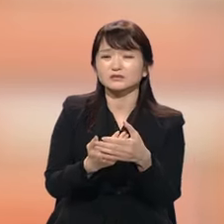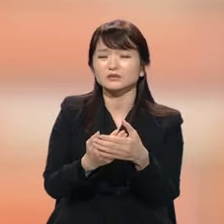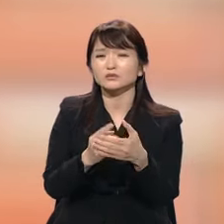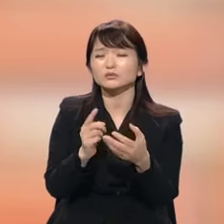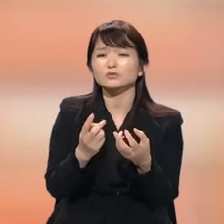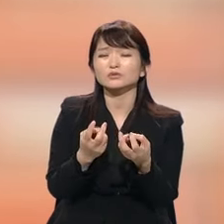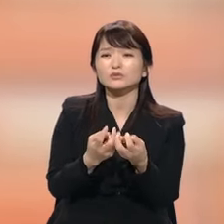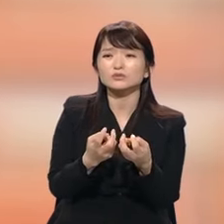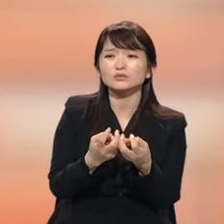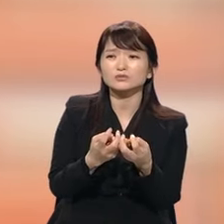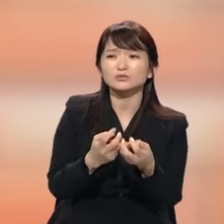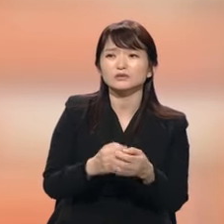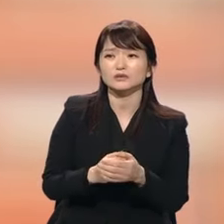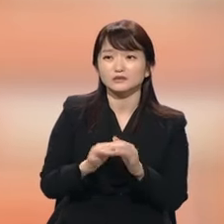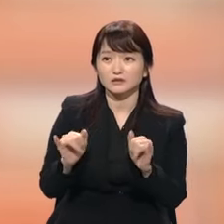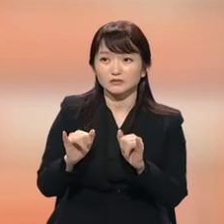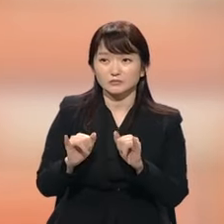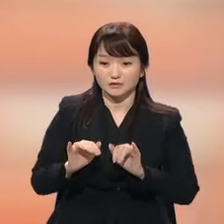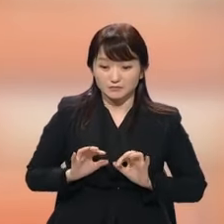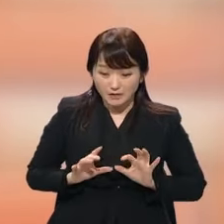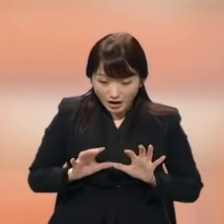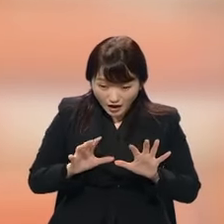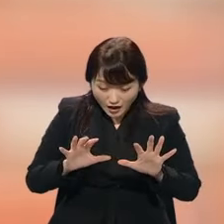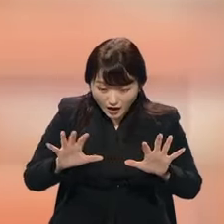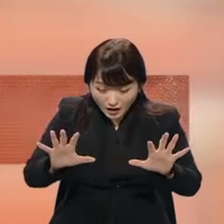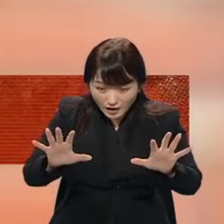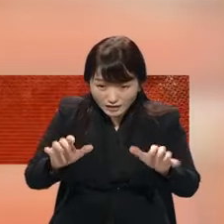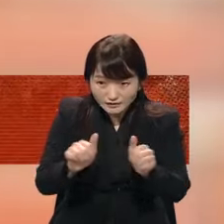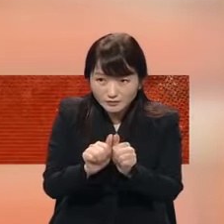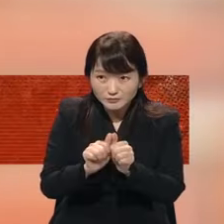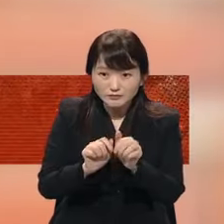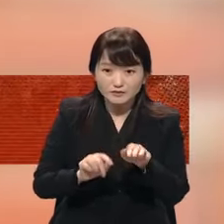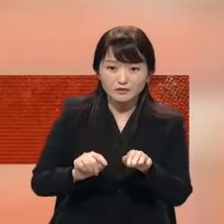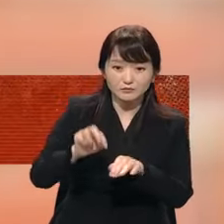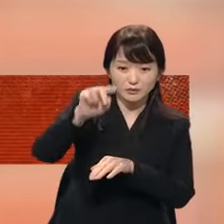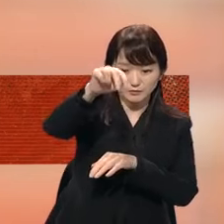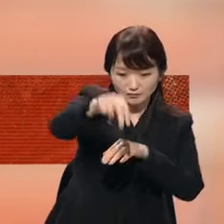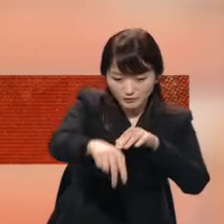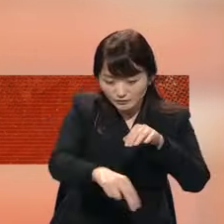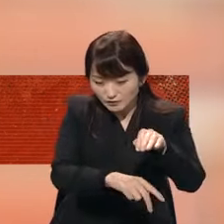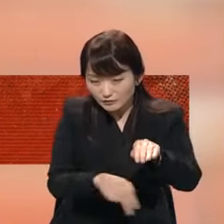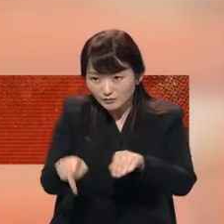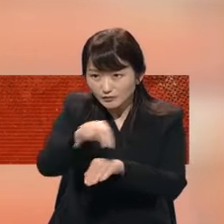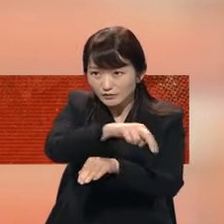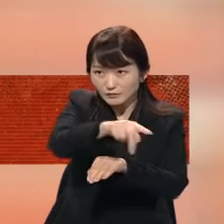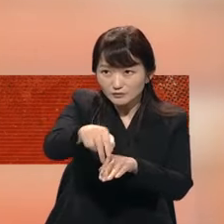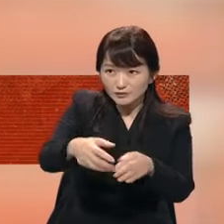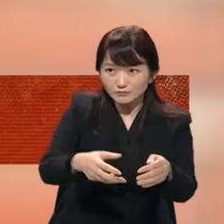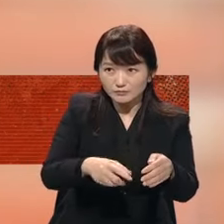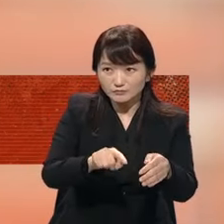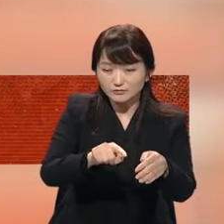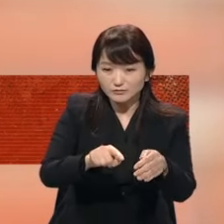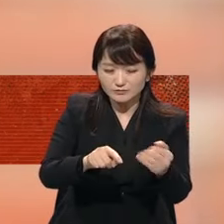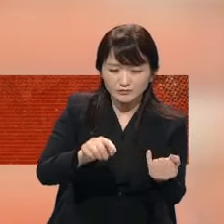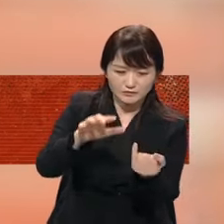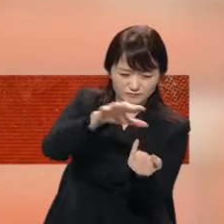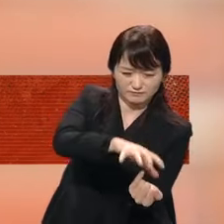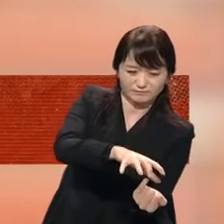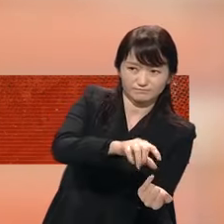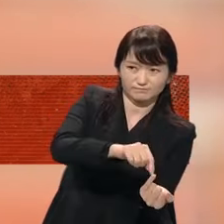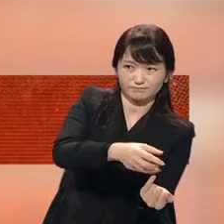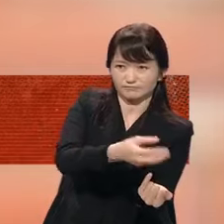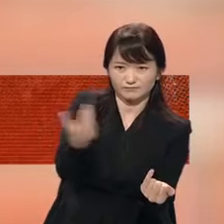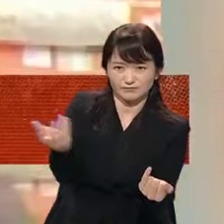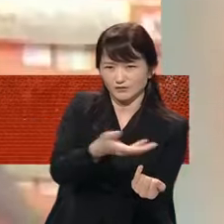빨리 와줘. 사고 발생하자마자 앞뒤로 남성도 뛰어왔습니다. 스파이더맨처럼 포대들을 밟고 올라가서요. 여성을 깔아뭉갠